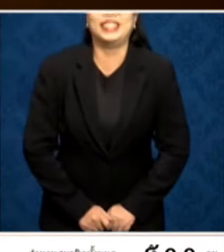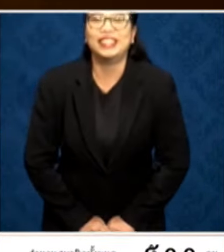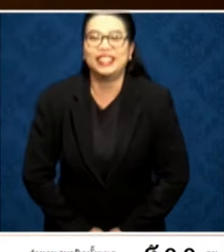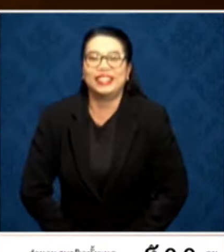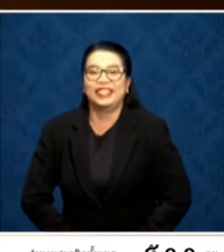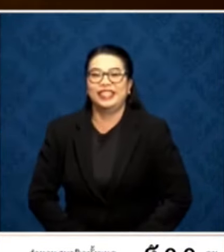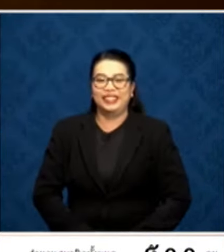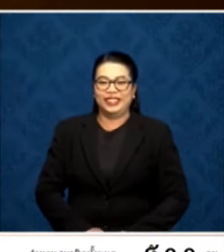ครับจ